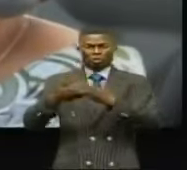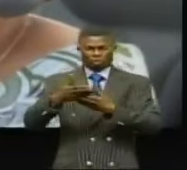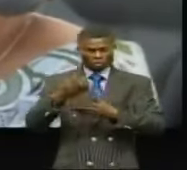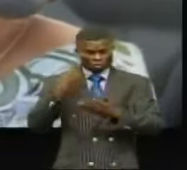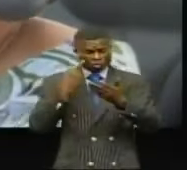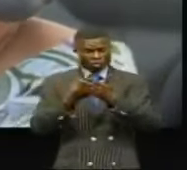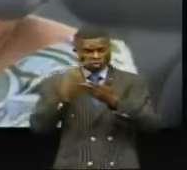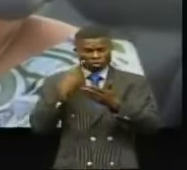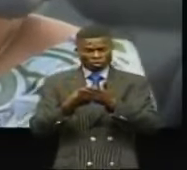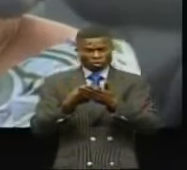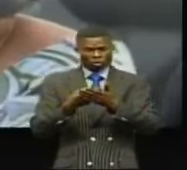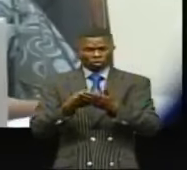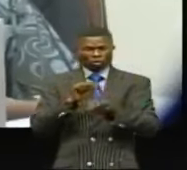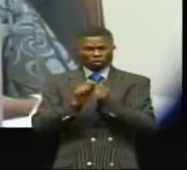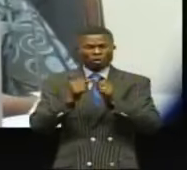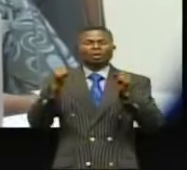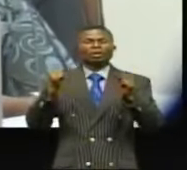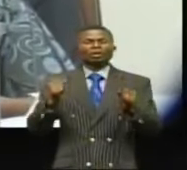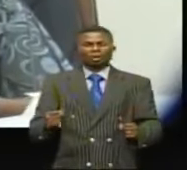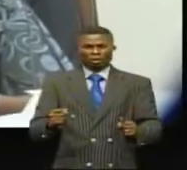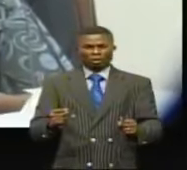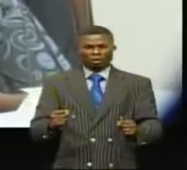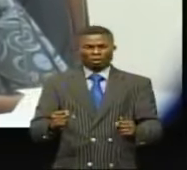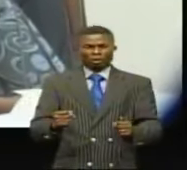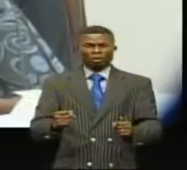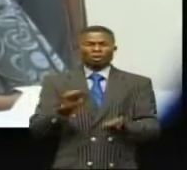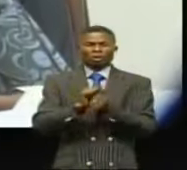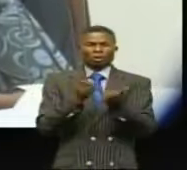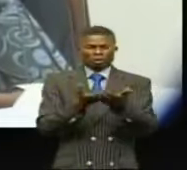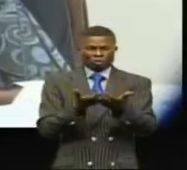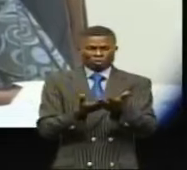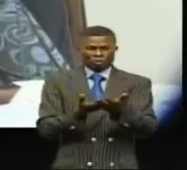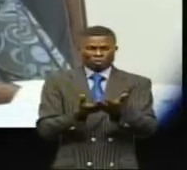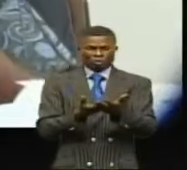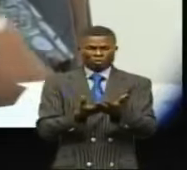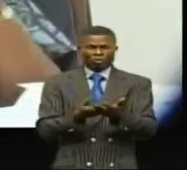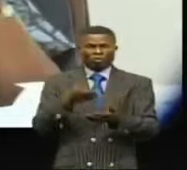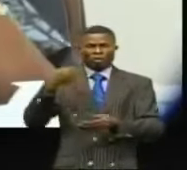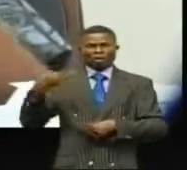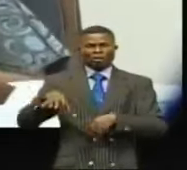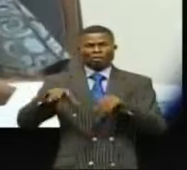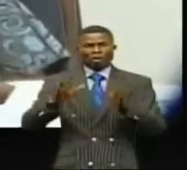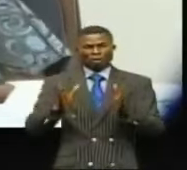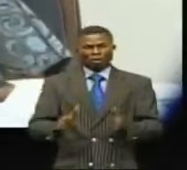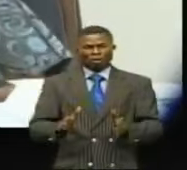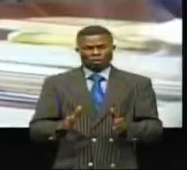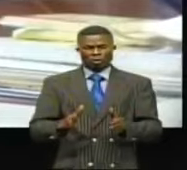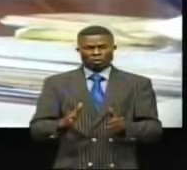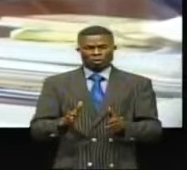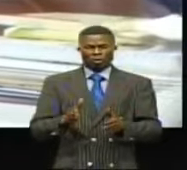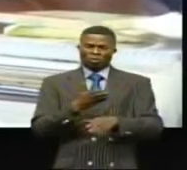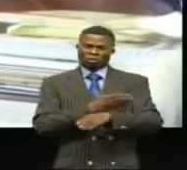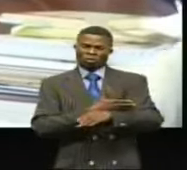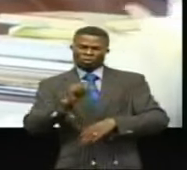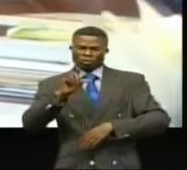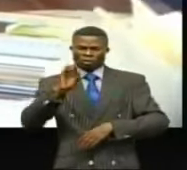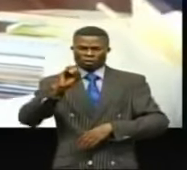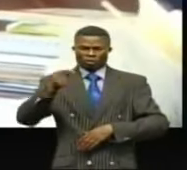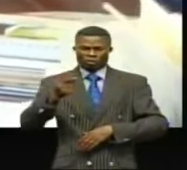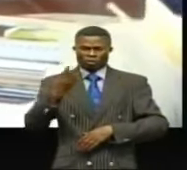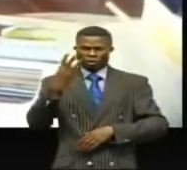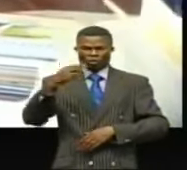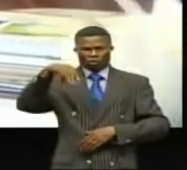une quasi-stabilité dans ces deux segments. En effet, le franc congolais s'est légèrement déprécié de